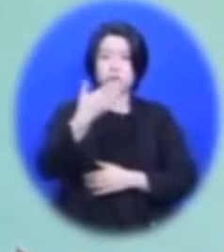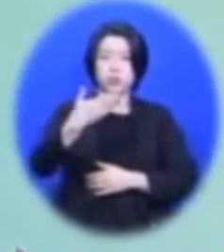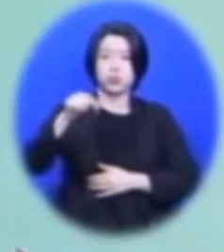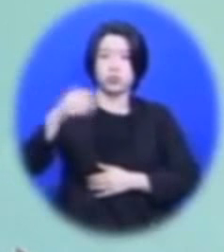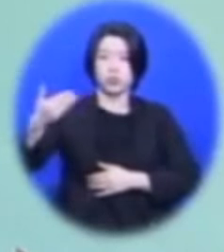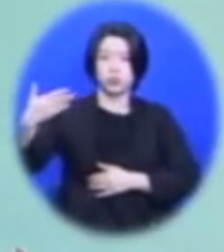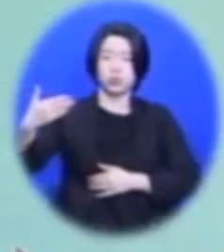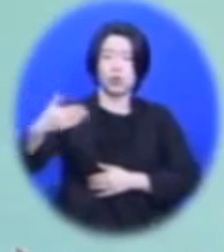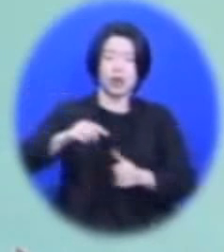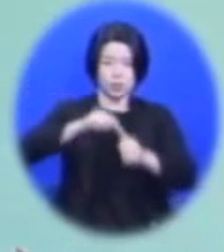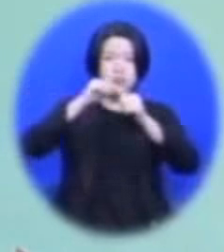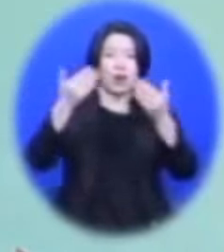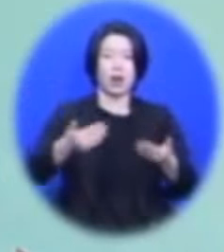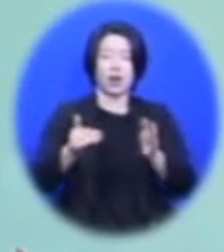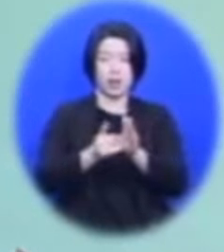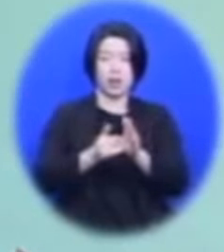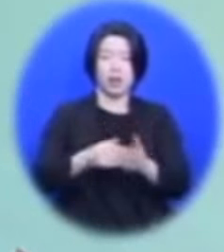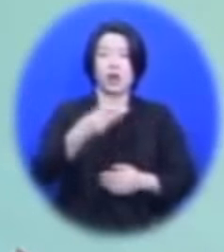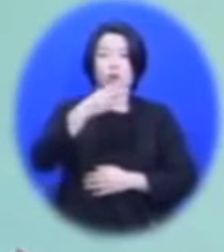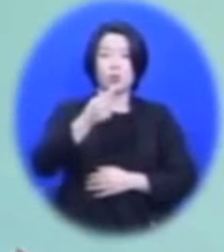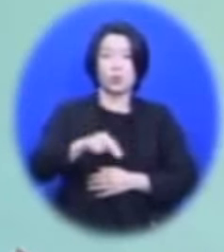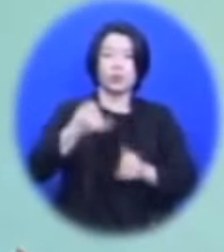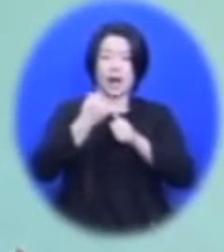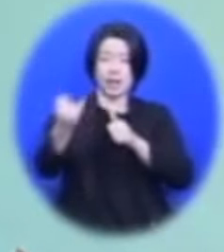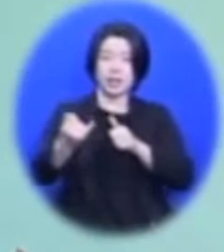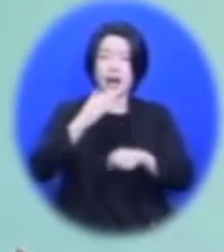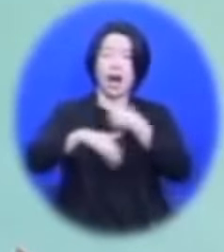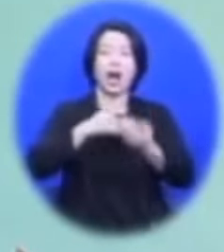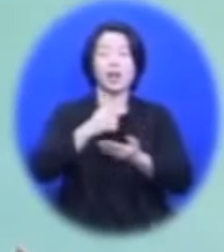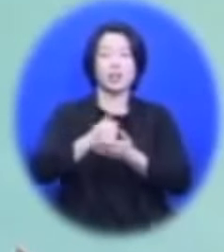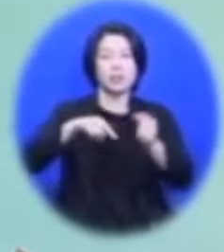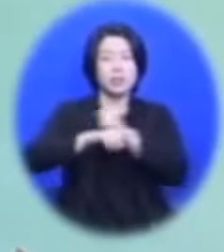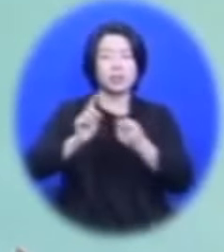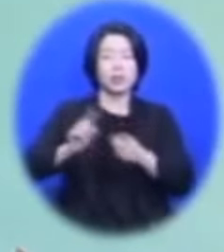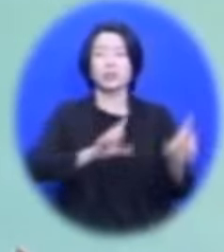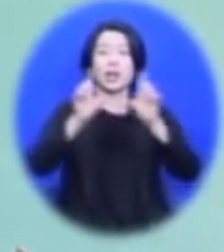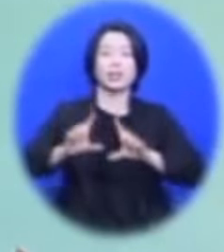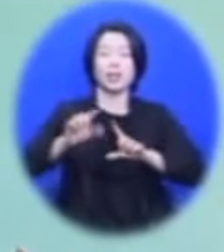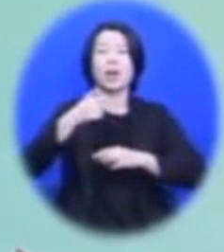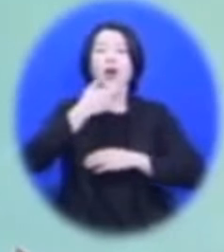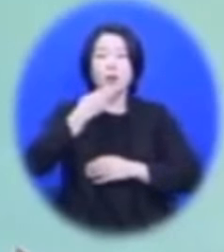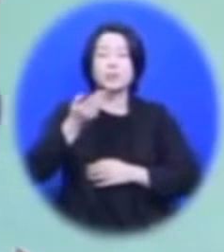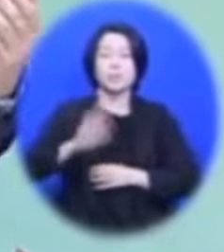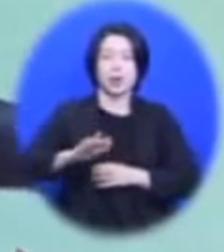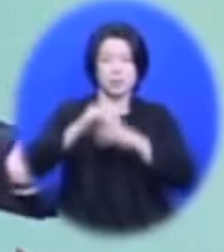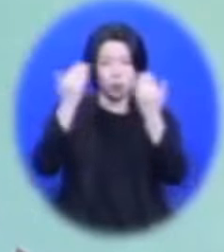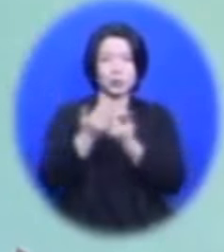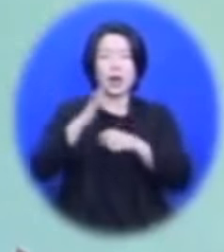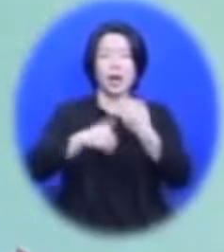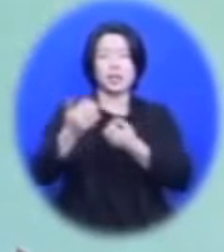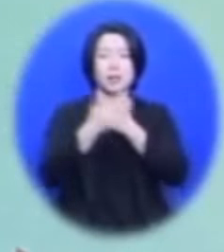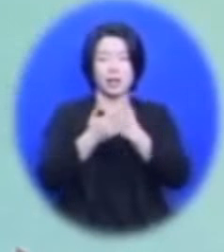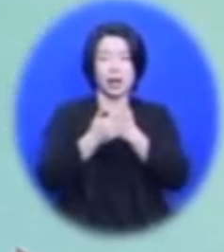99.99% 구원받았어요. 롯의 아내가 하나님 뜻대로 산 게 없는데도 불구하고 전적인 은혜로 아브라함의